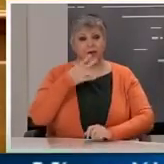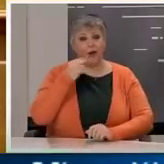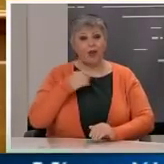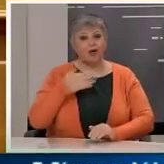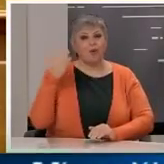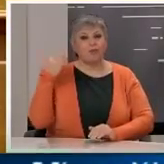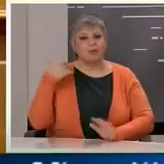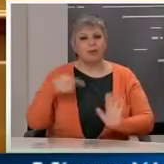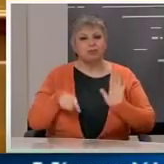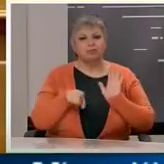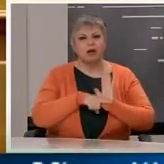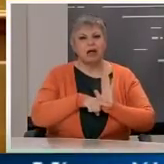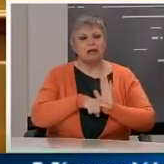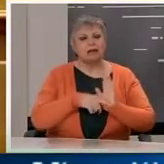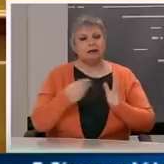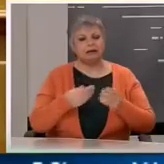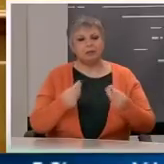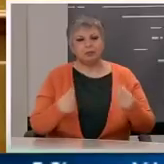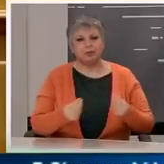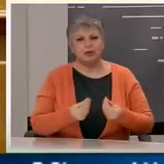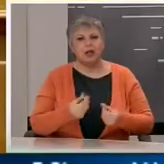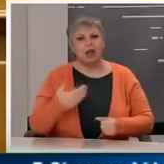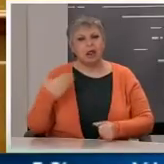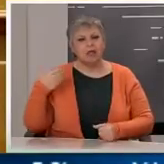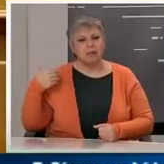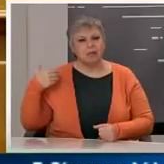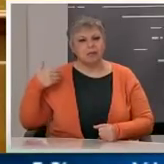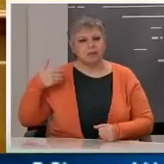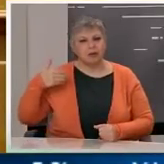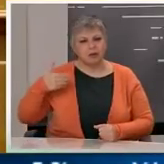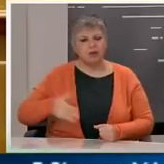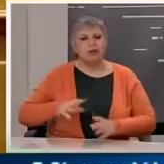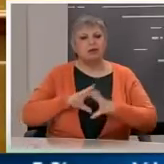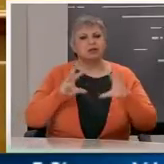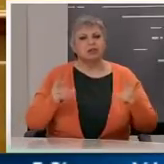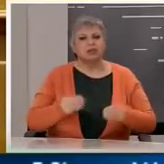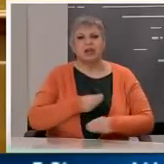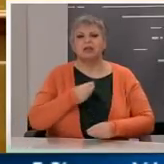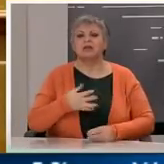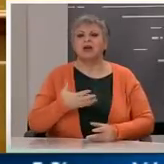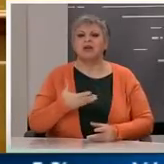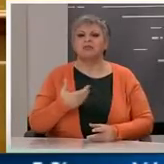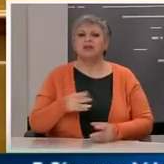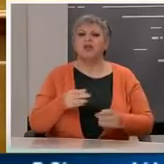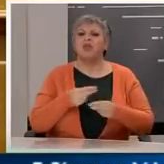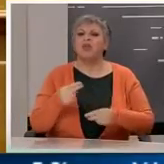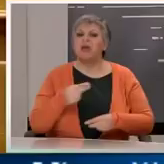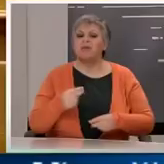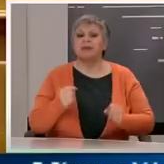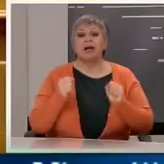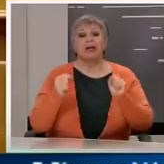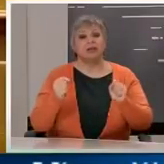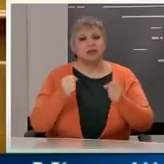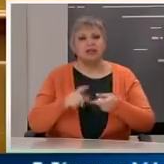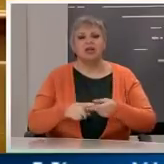κλίμα από όλη τη συζήτηση της προηγούμενης περίοδου για τα σκάνδαλα στο χώρο της υγείας, για το